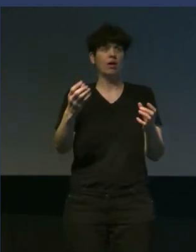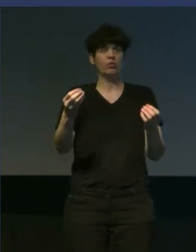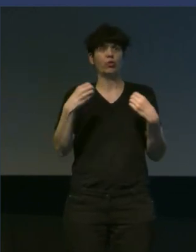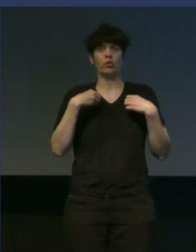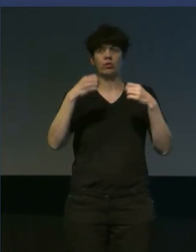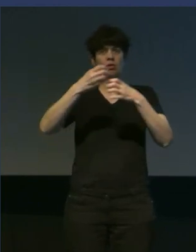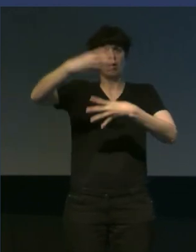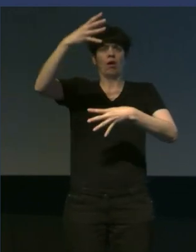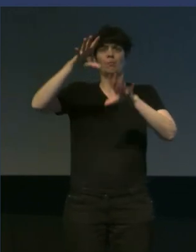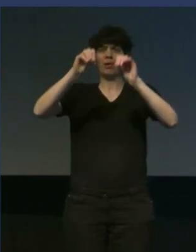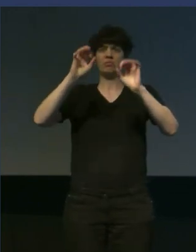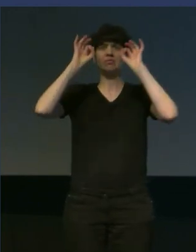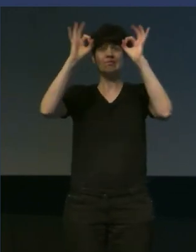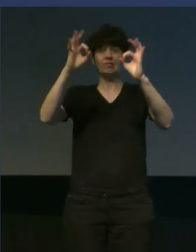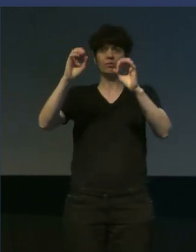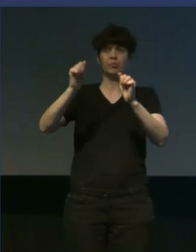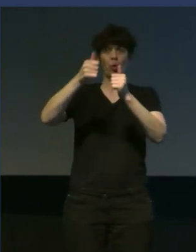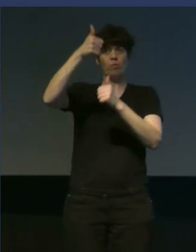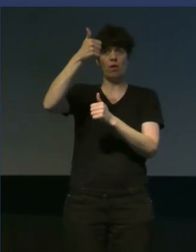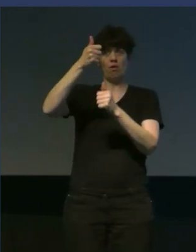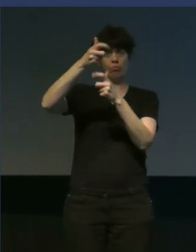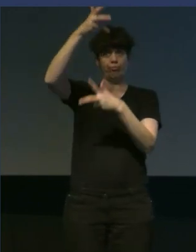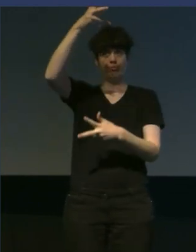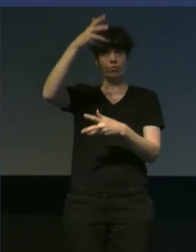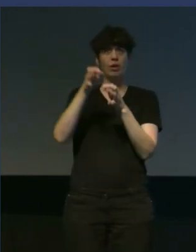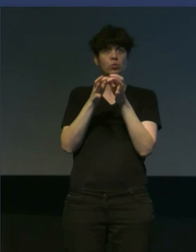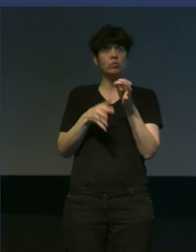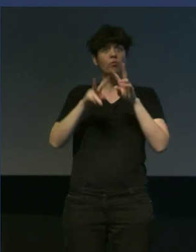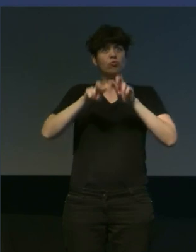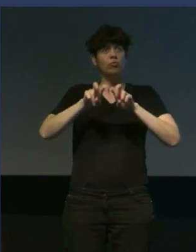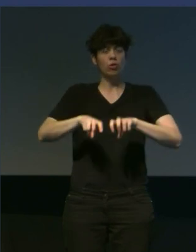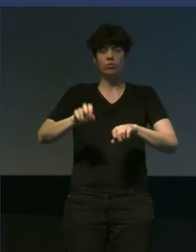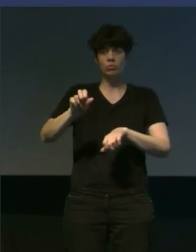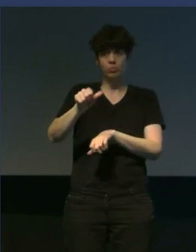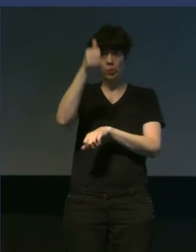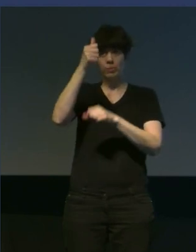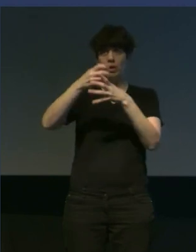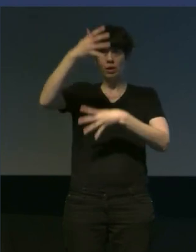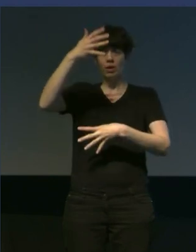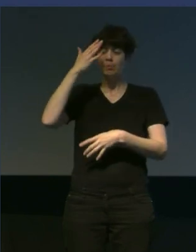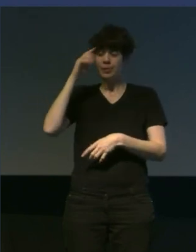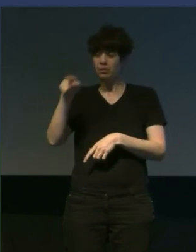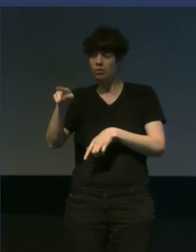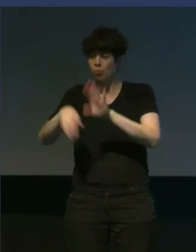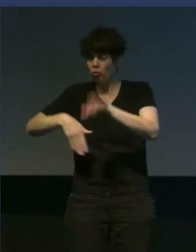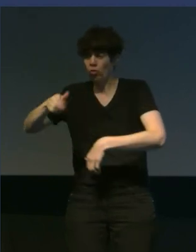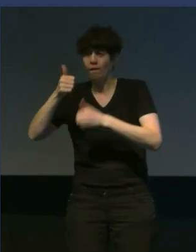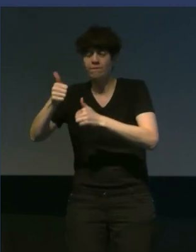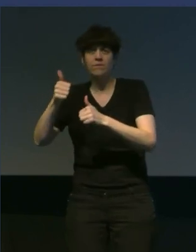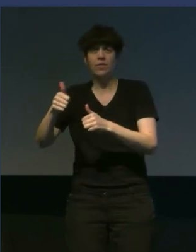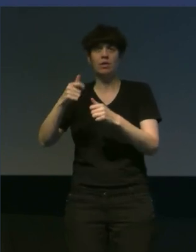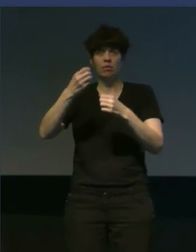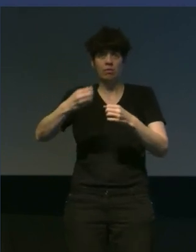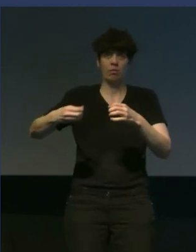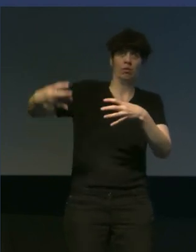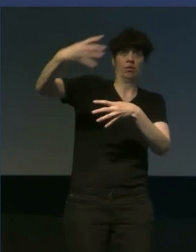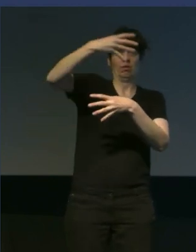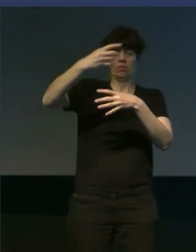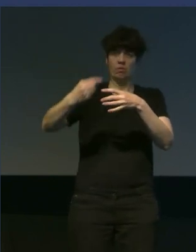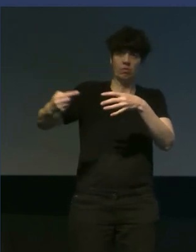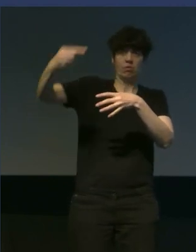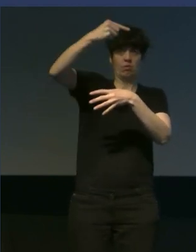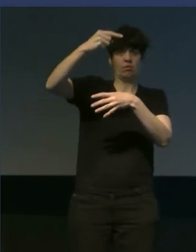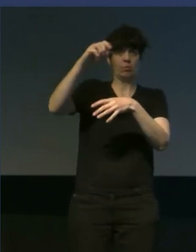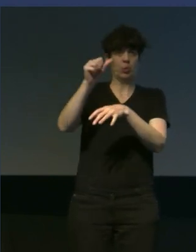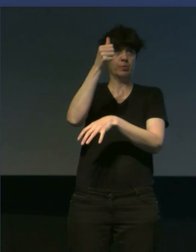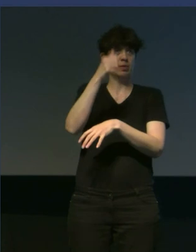référencement. Donc, très vite, on arrive dans les premiers résultats de recherche, surtout si l'un des sites fonctionne très, très bien. Et c'était le cas du site de Bonpod. Donc,